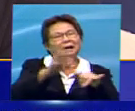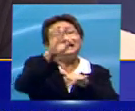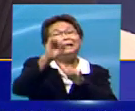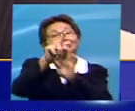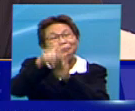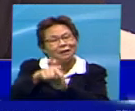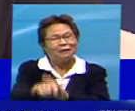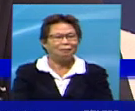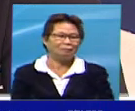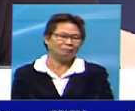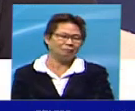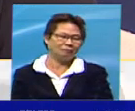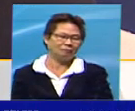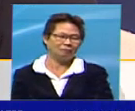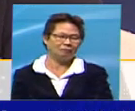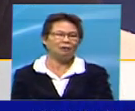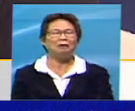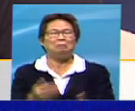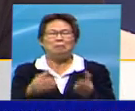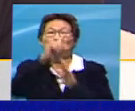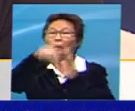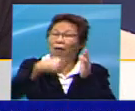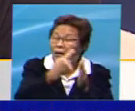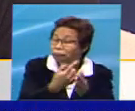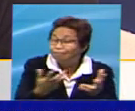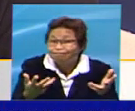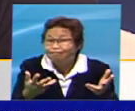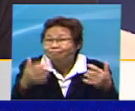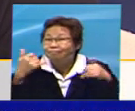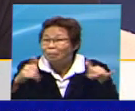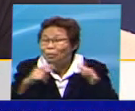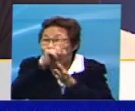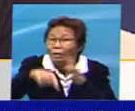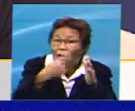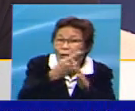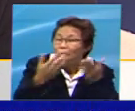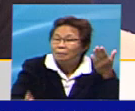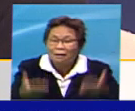we played against Lebanon during maybe 1 hour. So